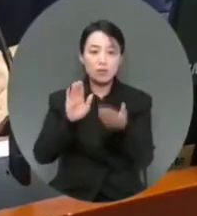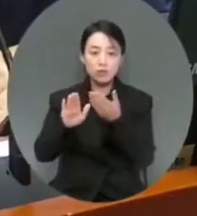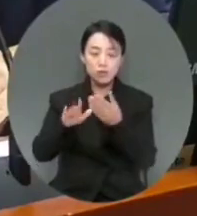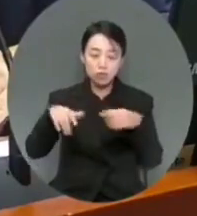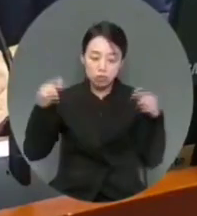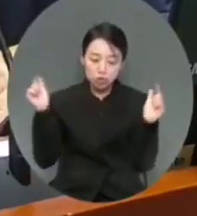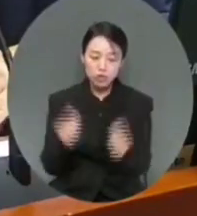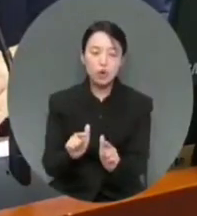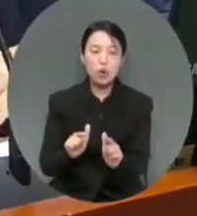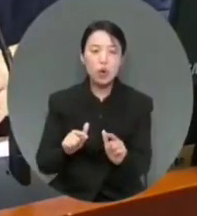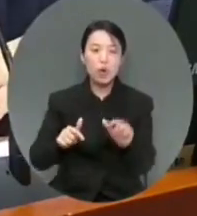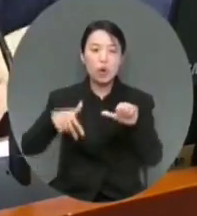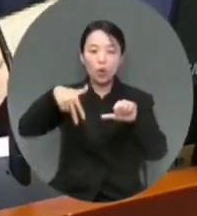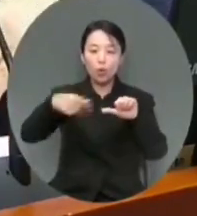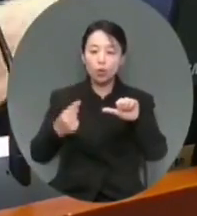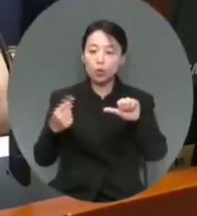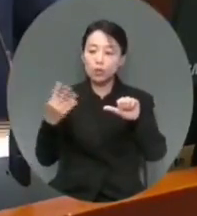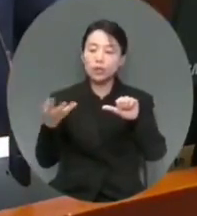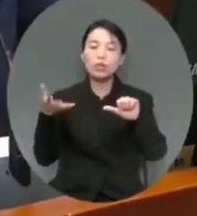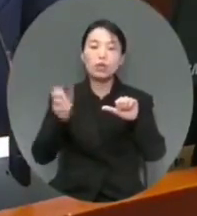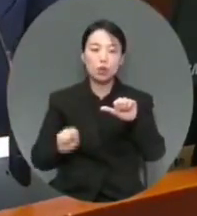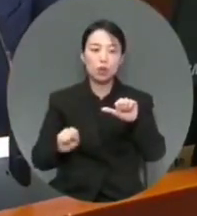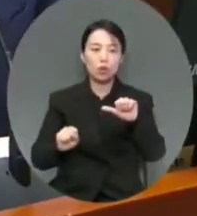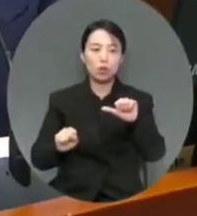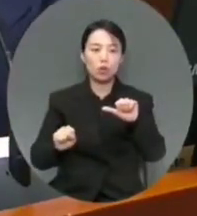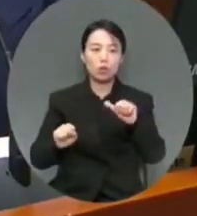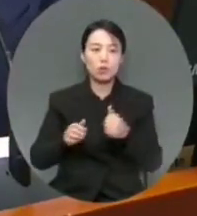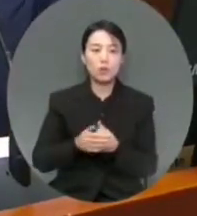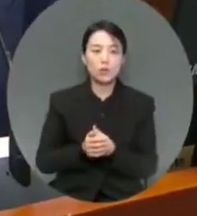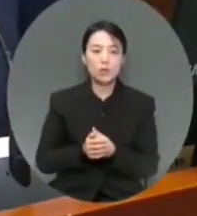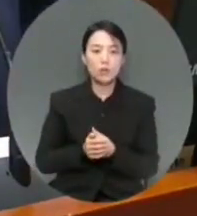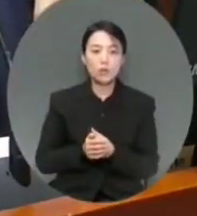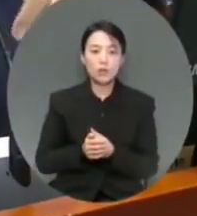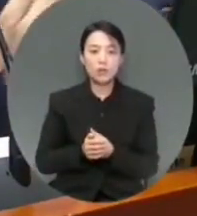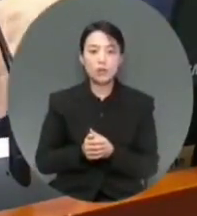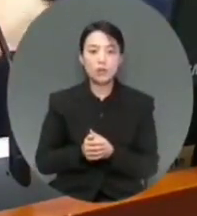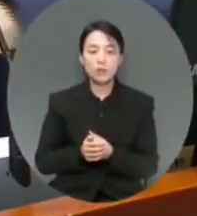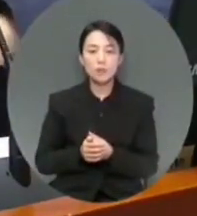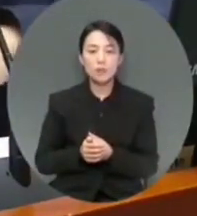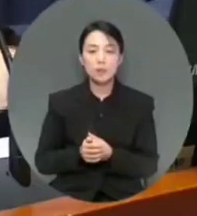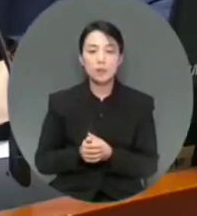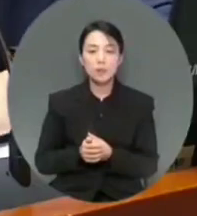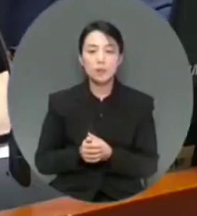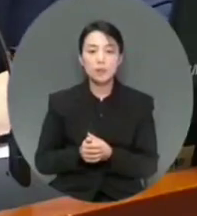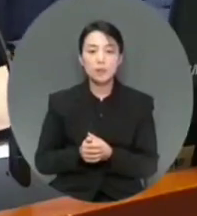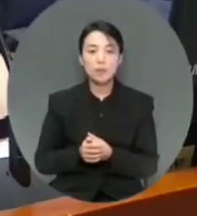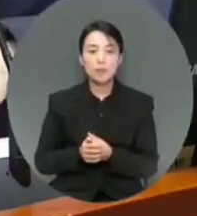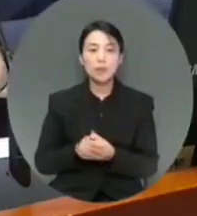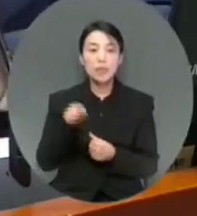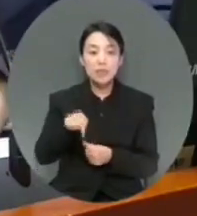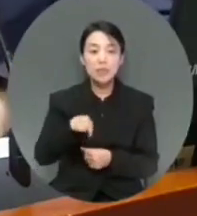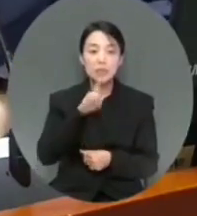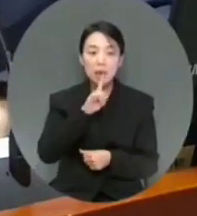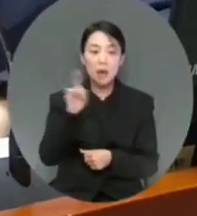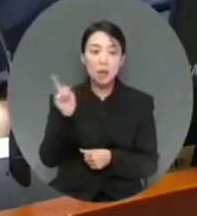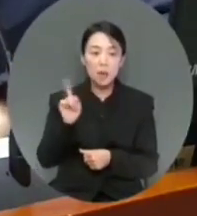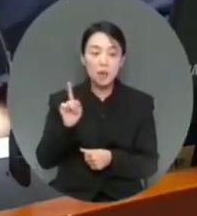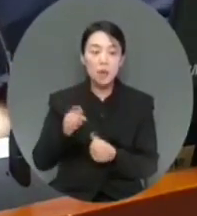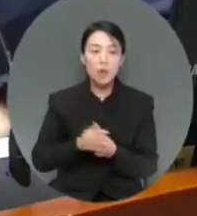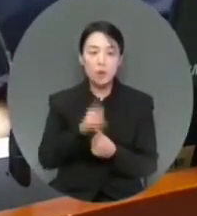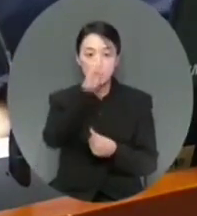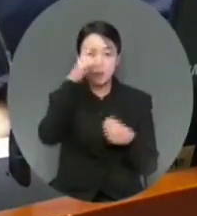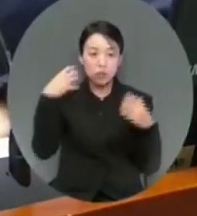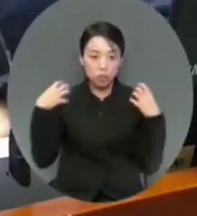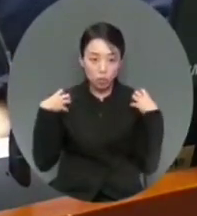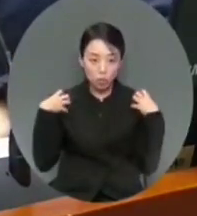엎어져 가지고 5조 4천억이라는 R&D 예산이 축소가 돼서 정반으로 제출된 거 아닙니까? 위원님 이런 거죠. 자, 얘기는 뭐냐면 예.